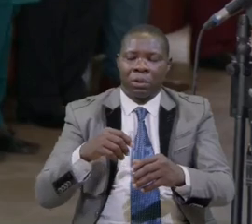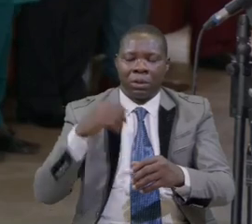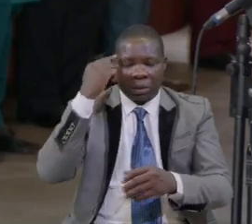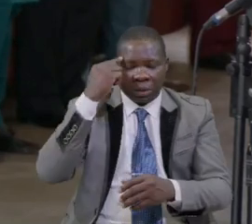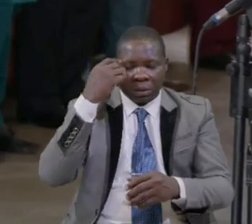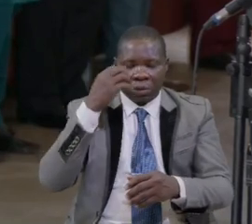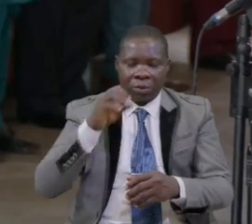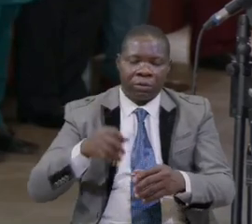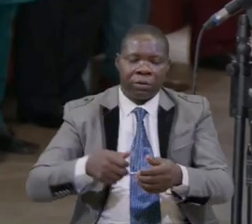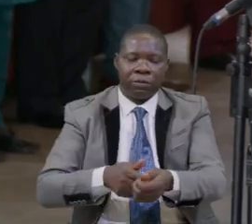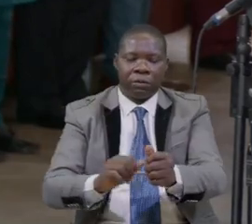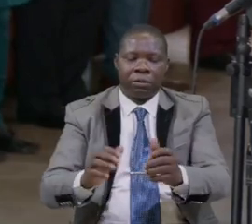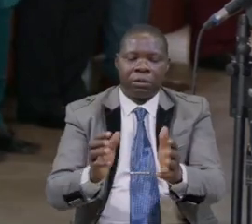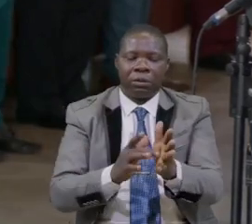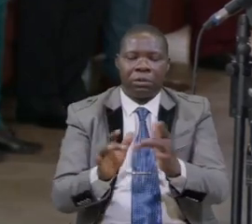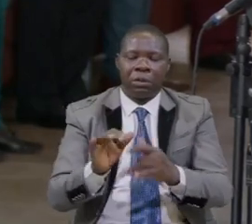Point de retour.